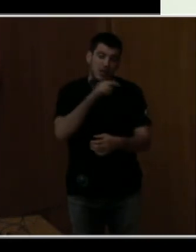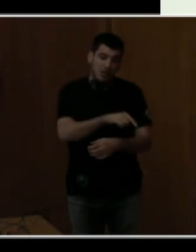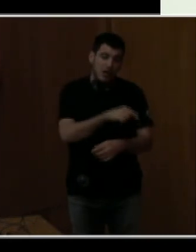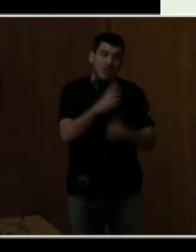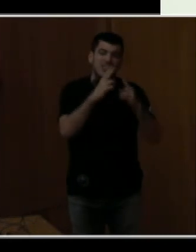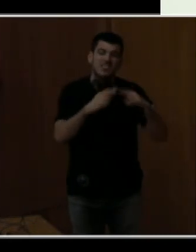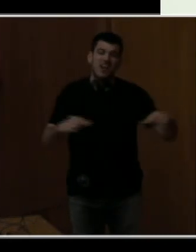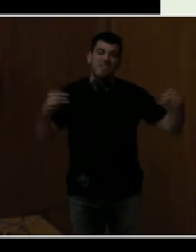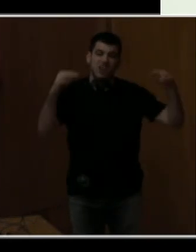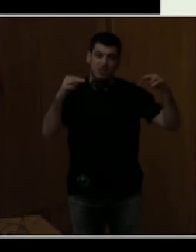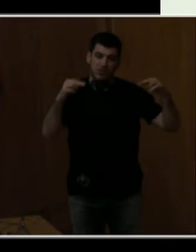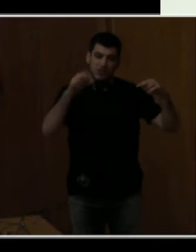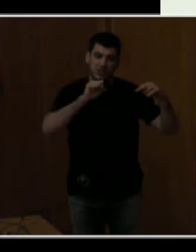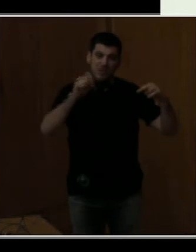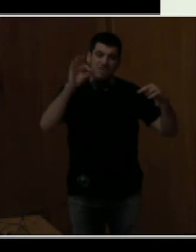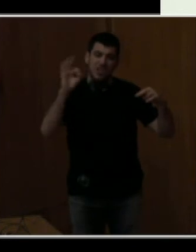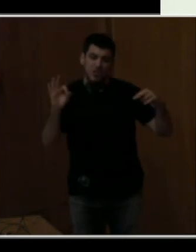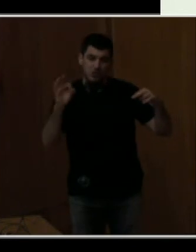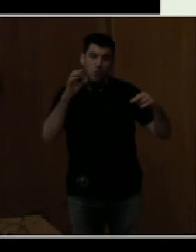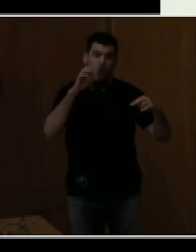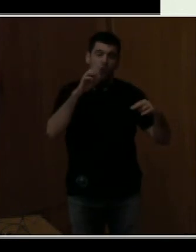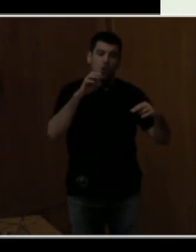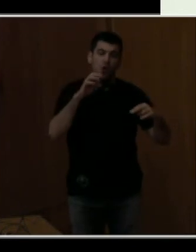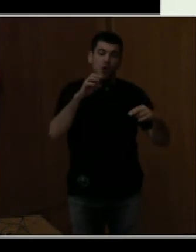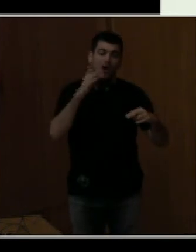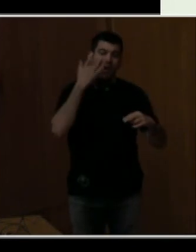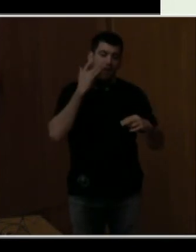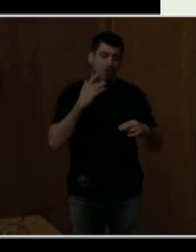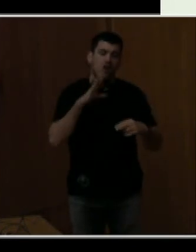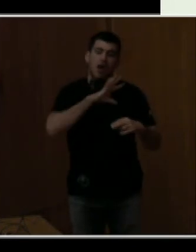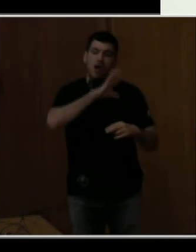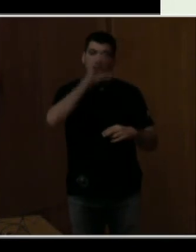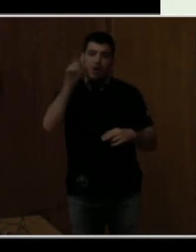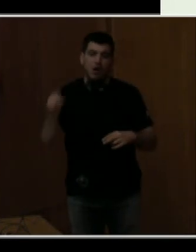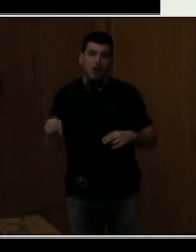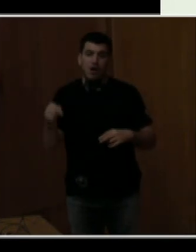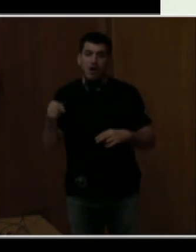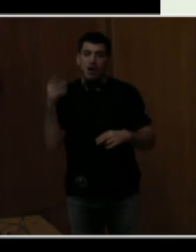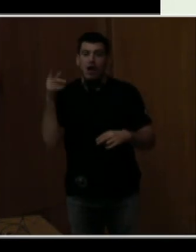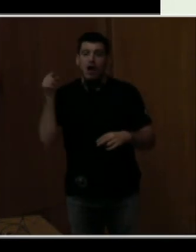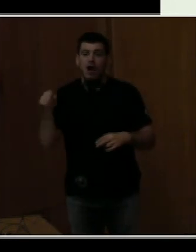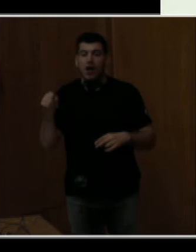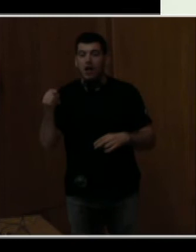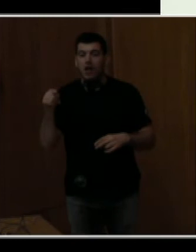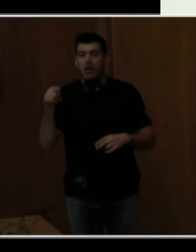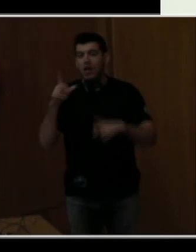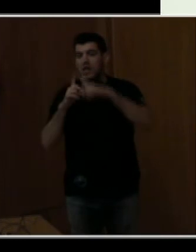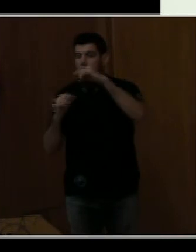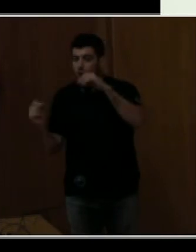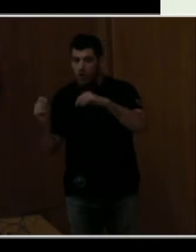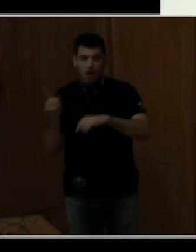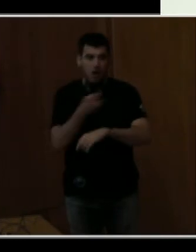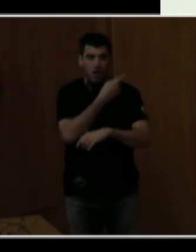Φρανσίσκο, της Καλιφόρνια, προς τις χώρες της Ασίας, όπως την Ιαπωνία και άλλες